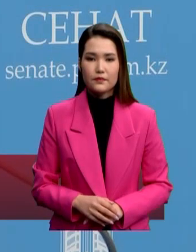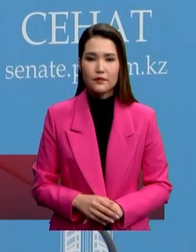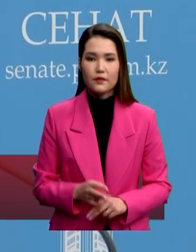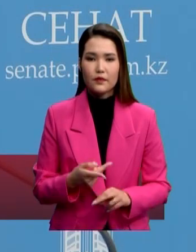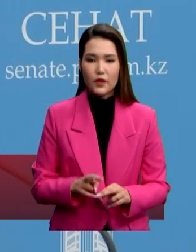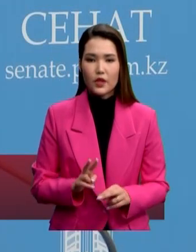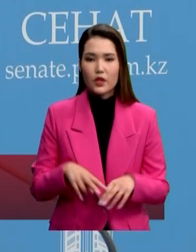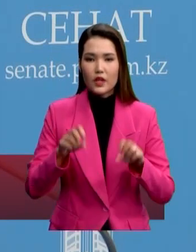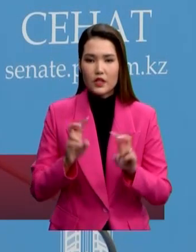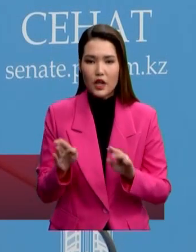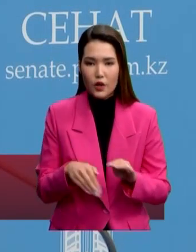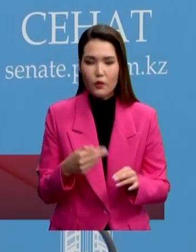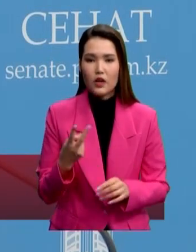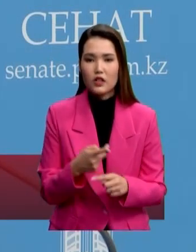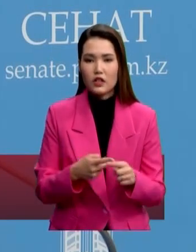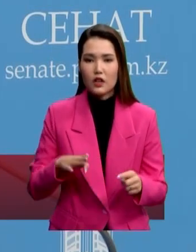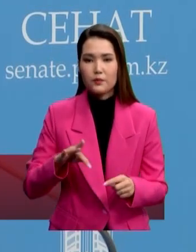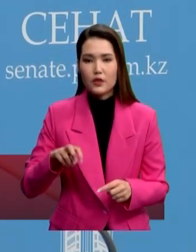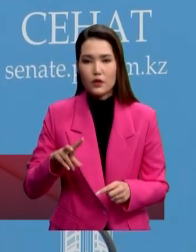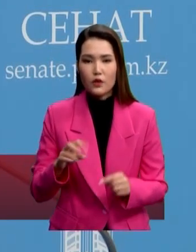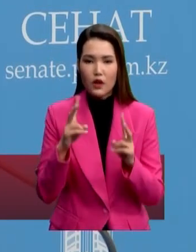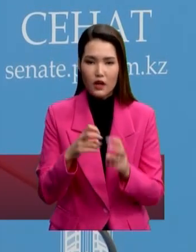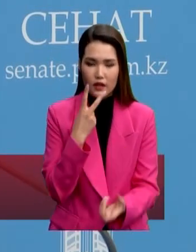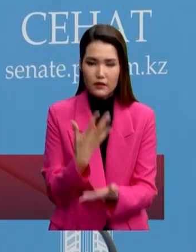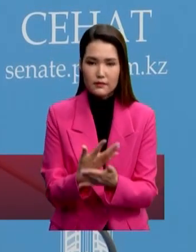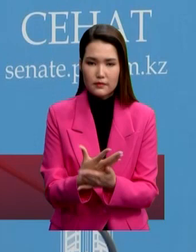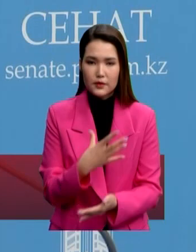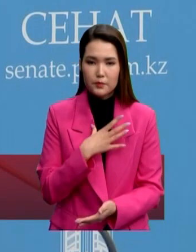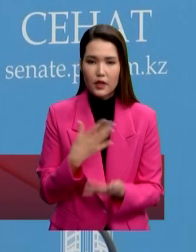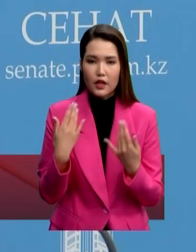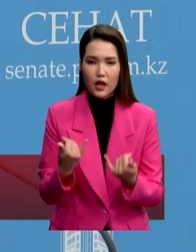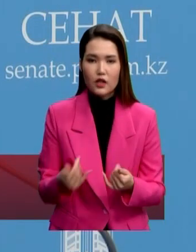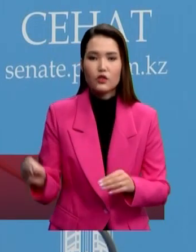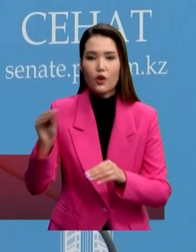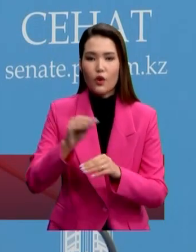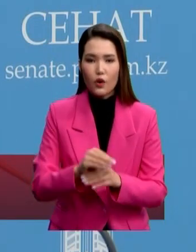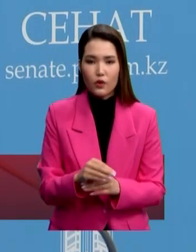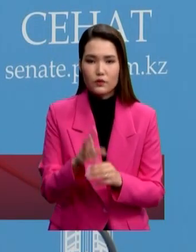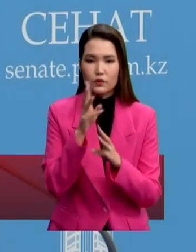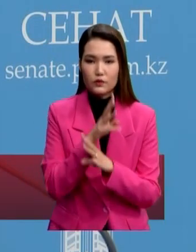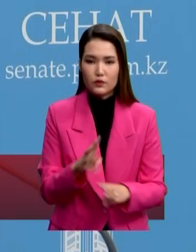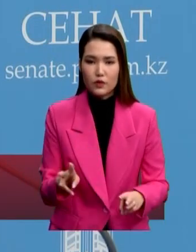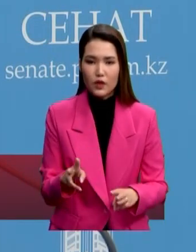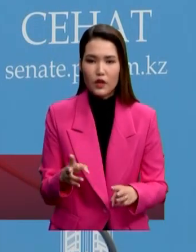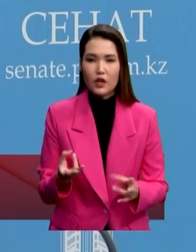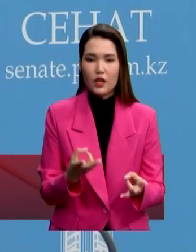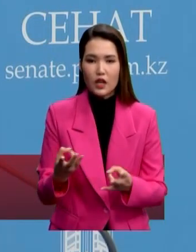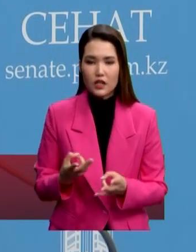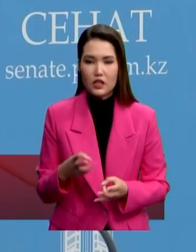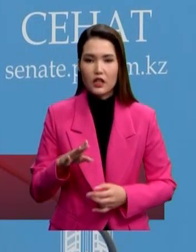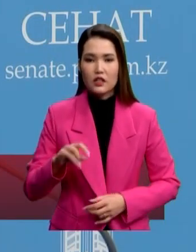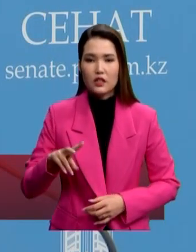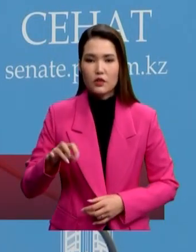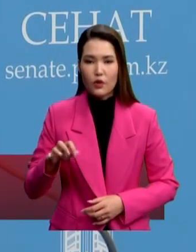өтеу үшін биылға 2,5 триллион теңге қарастырылып отыр. Тағы да қосымша 1,8 триллион теңге,